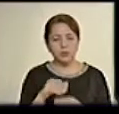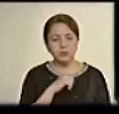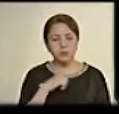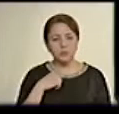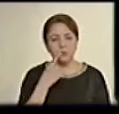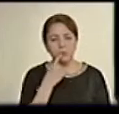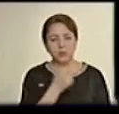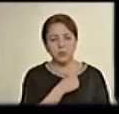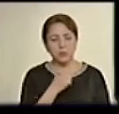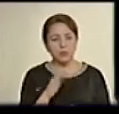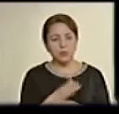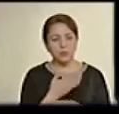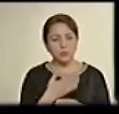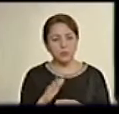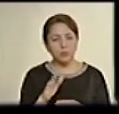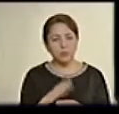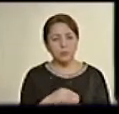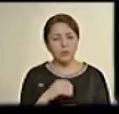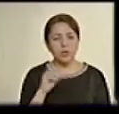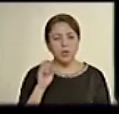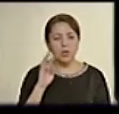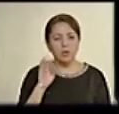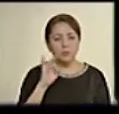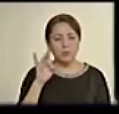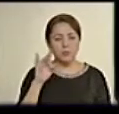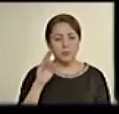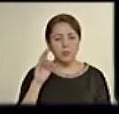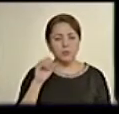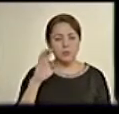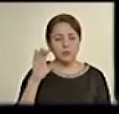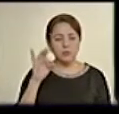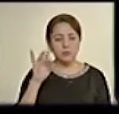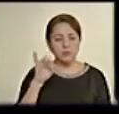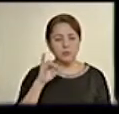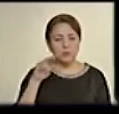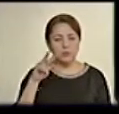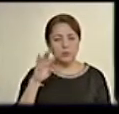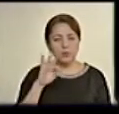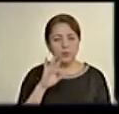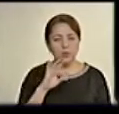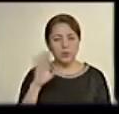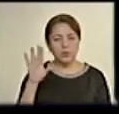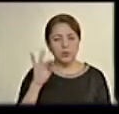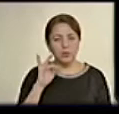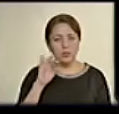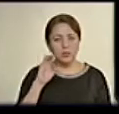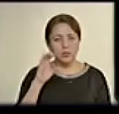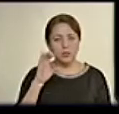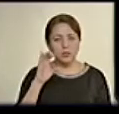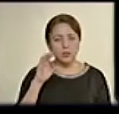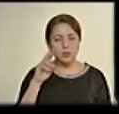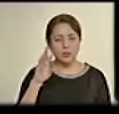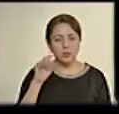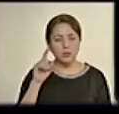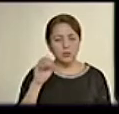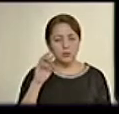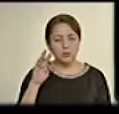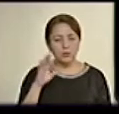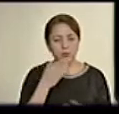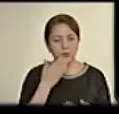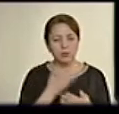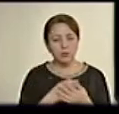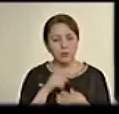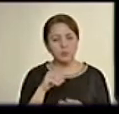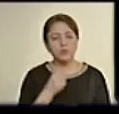ham ochgan Amir Nasrullohning islohotlarini so'ralmoqda. Xo'sh, bu nechinchi yilda sodir bo'ldi bu